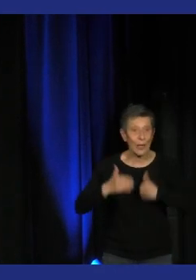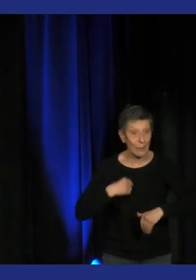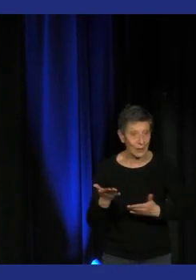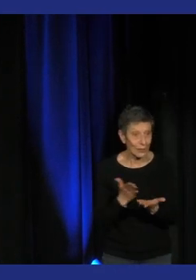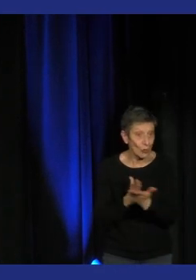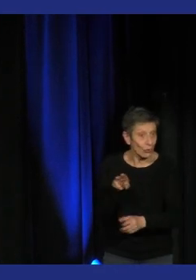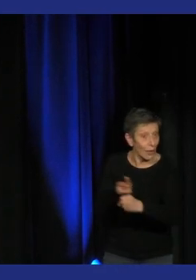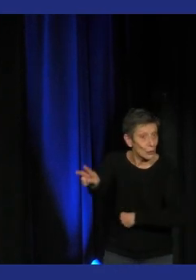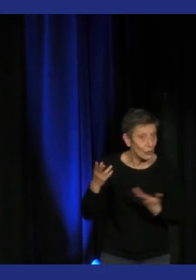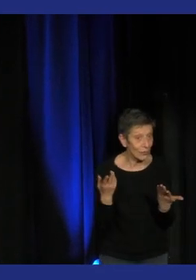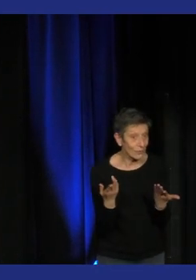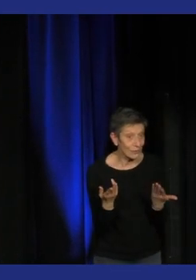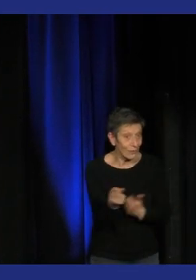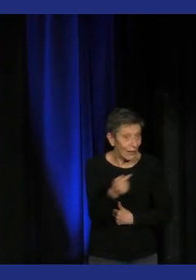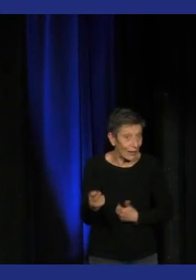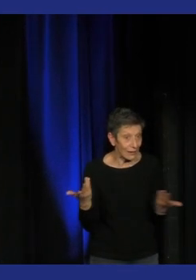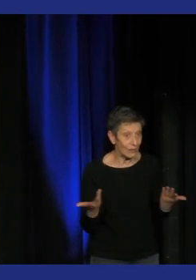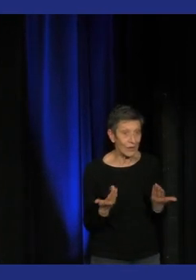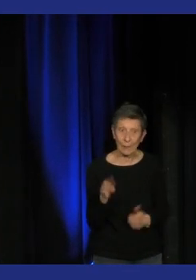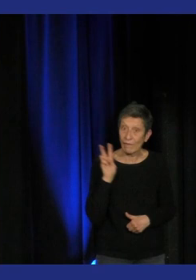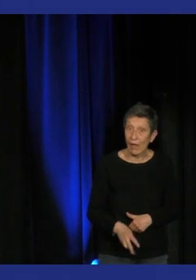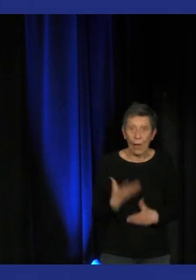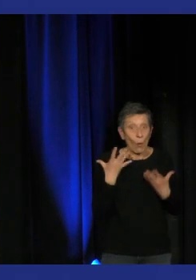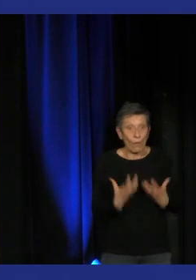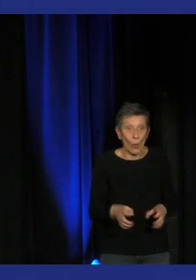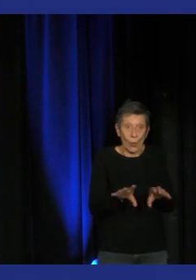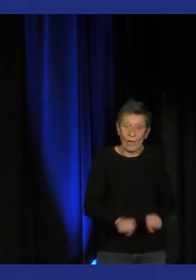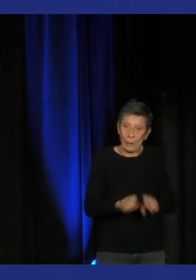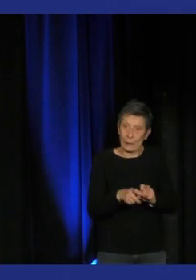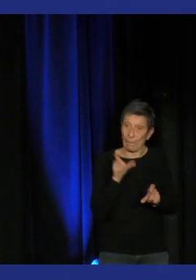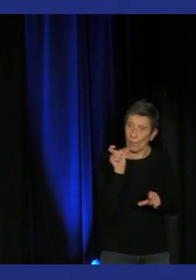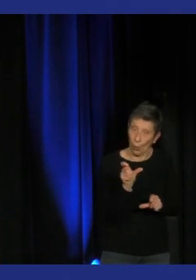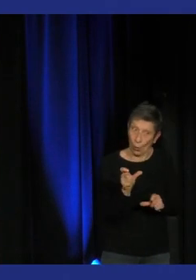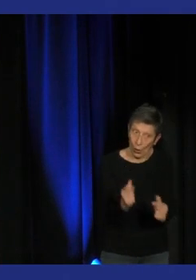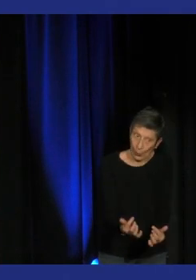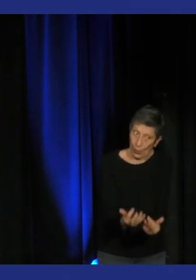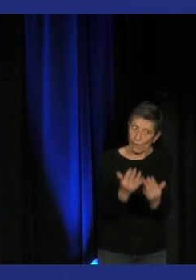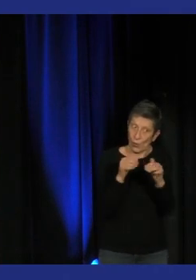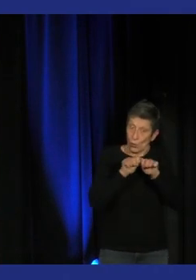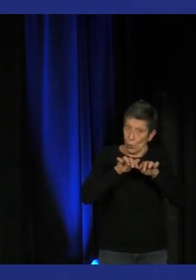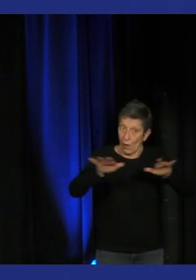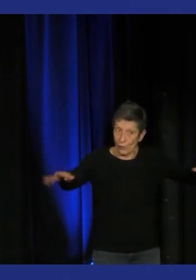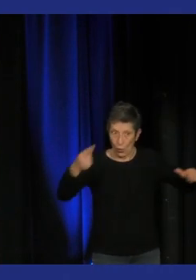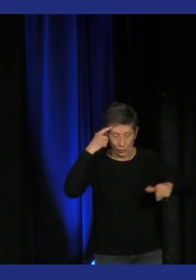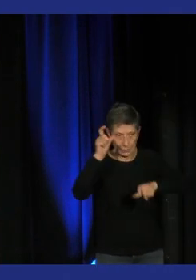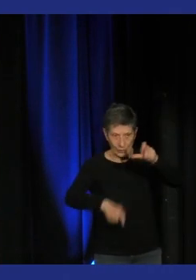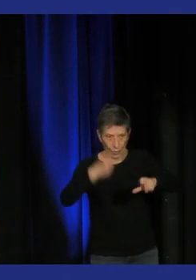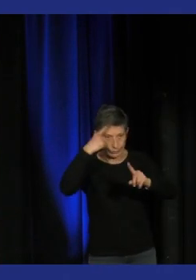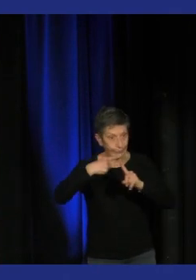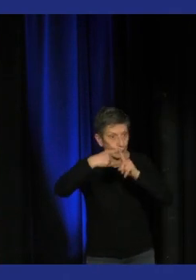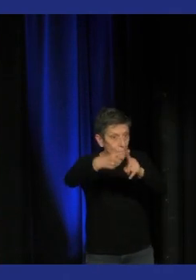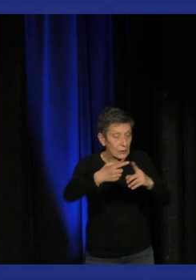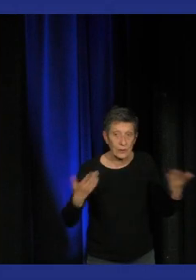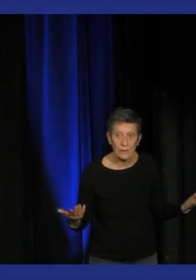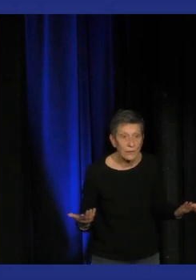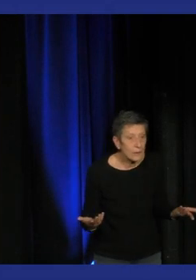que vouloir absolument fabriquer des mots qui nous obligeraient à penser bien, c'est un petit peu comme 1984 de Orwell,